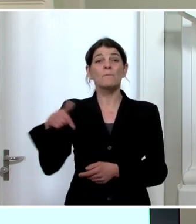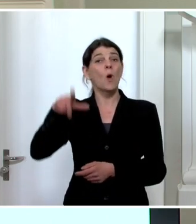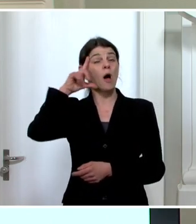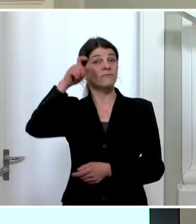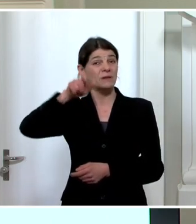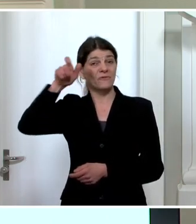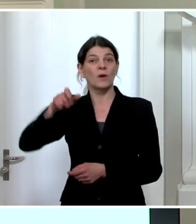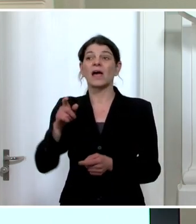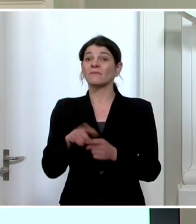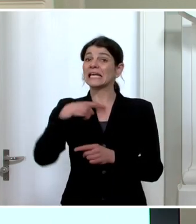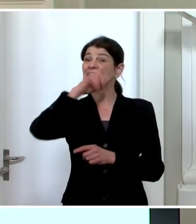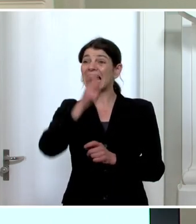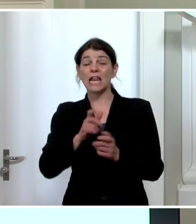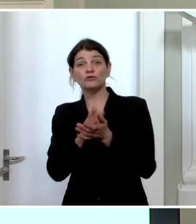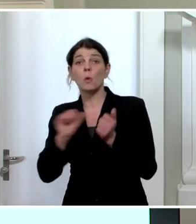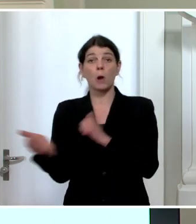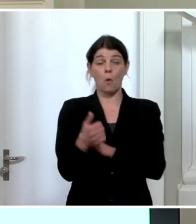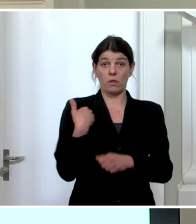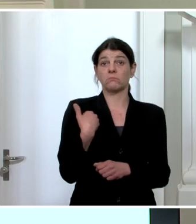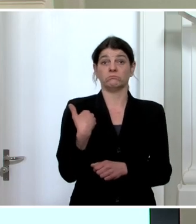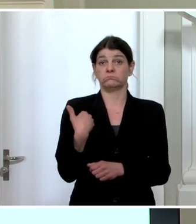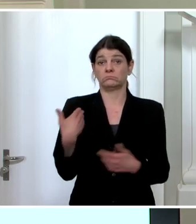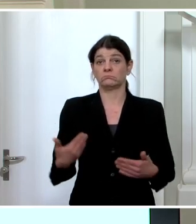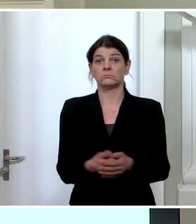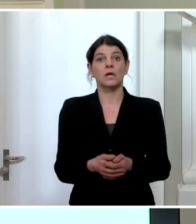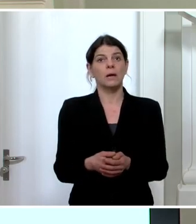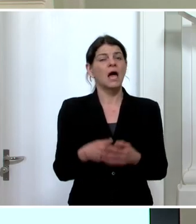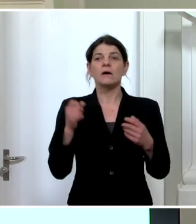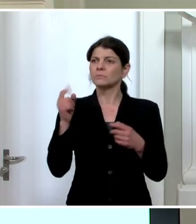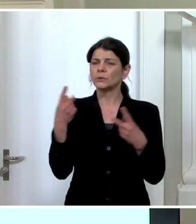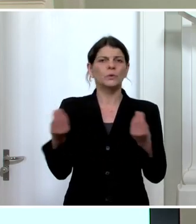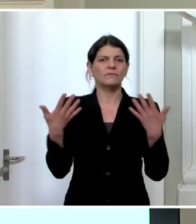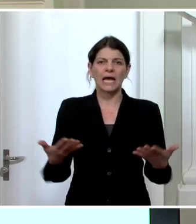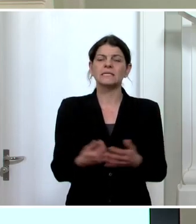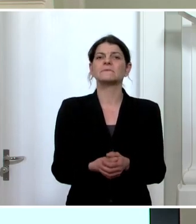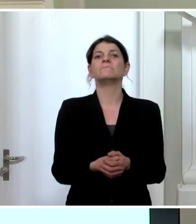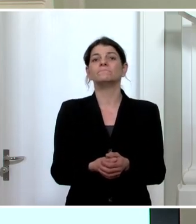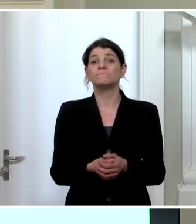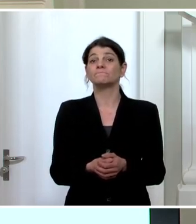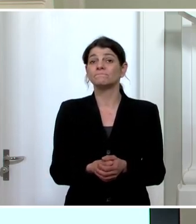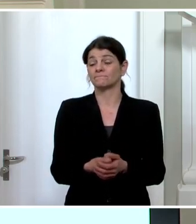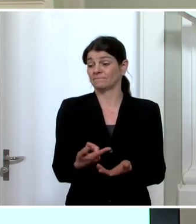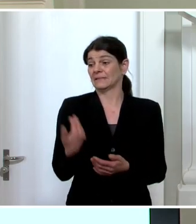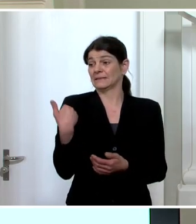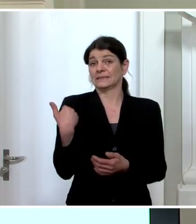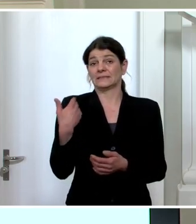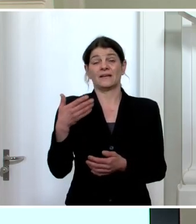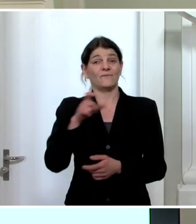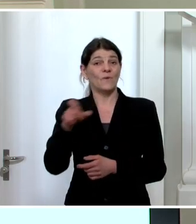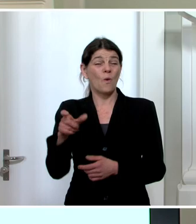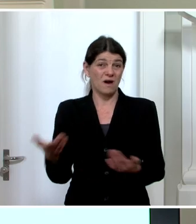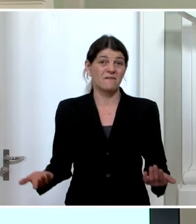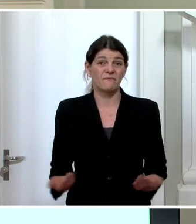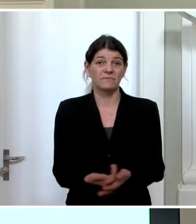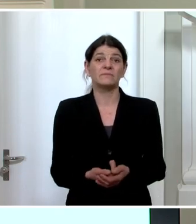Bevölkerung Italien überholt, aber das ist vor allem darauf zurückzuführen, dass wir letzte Woche,